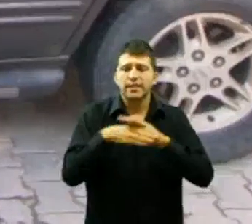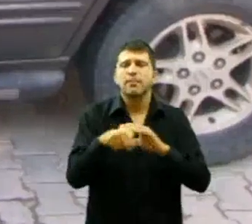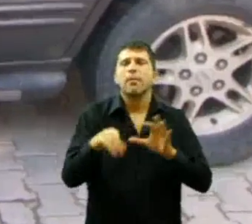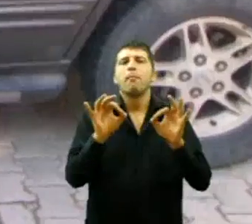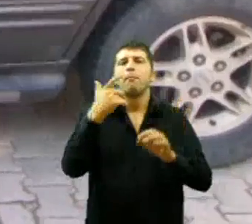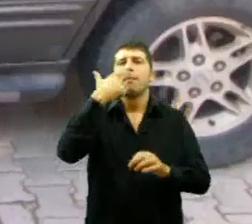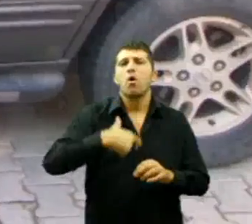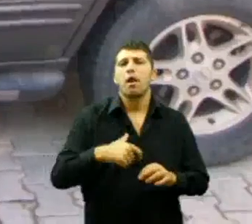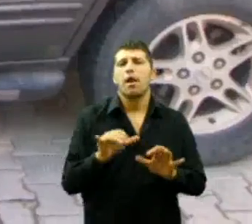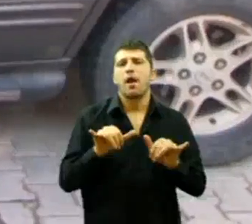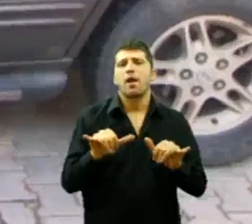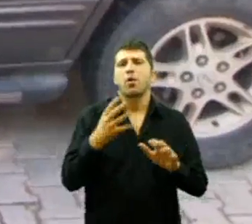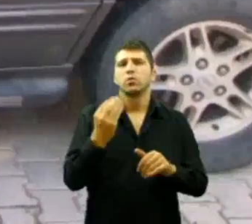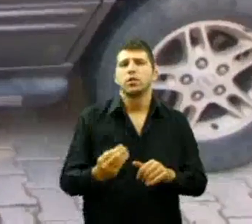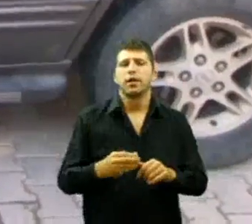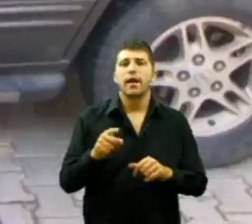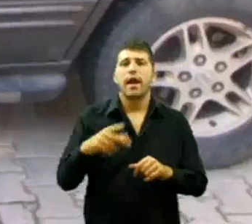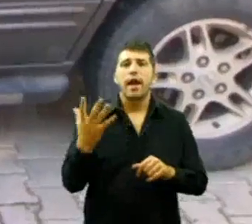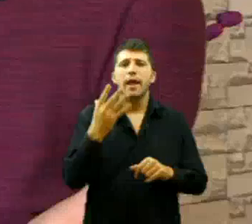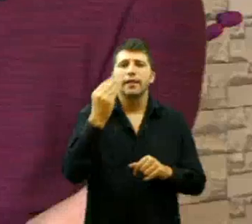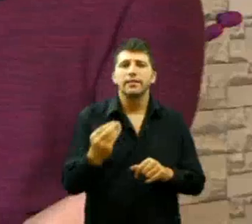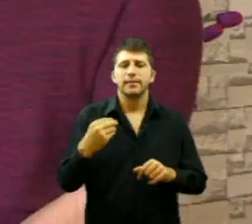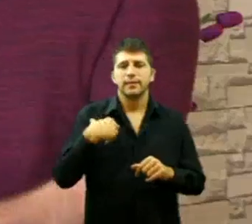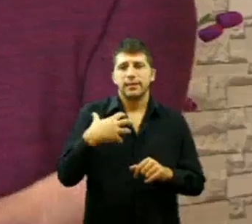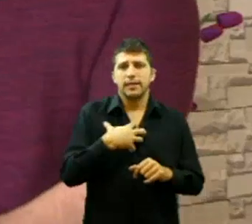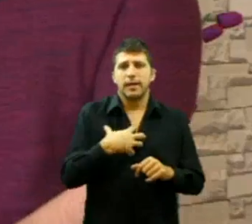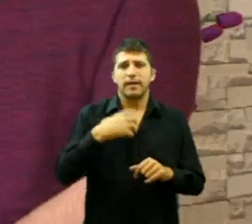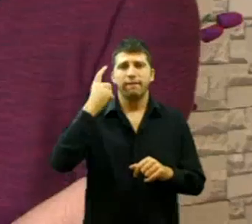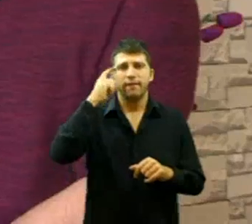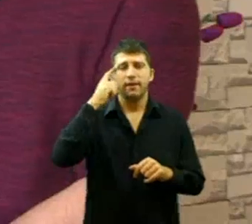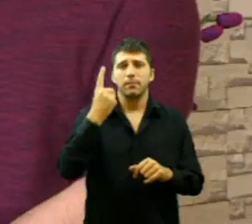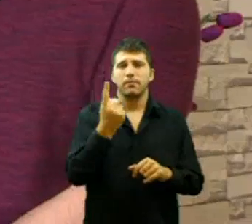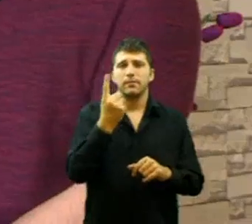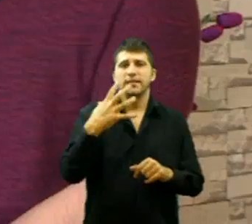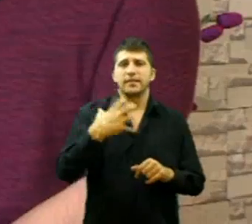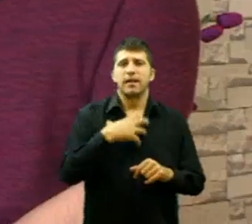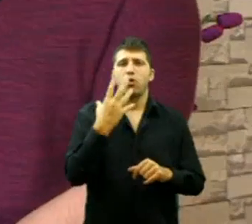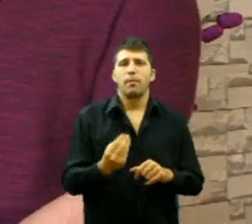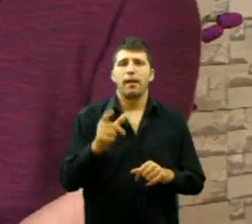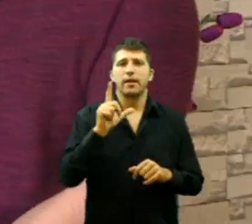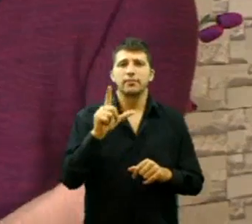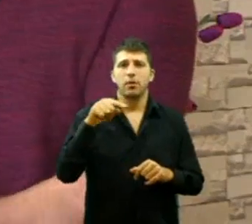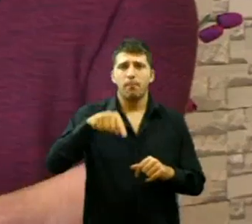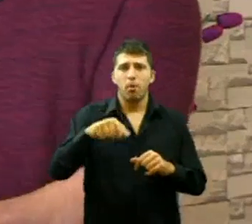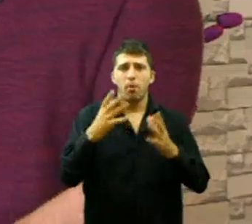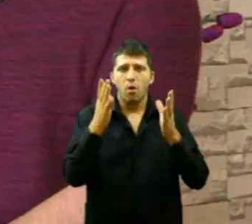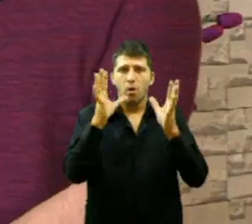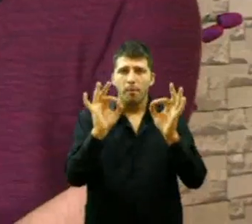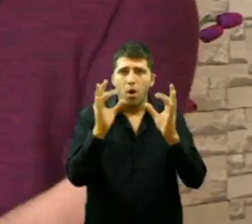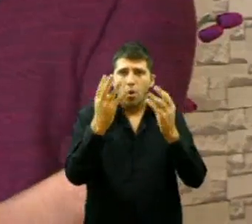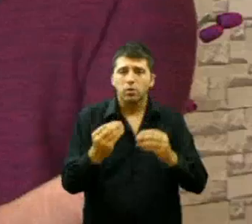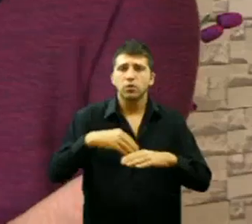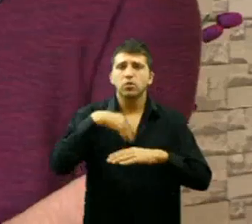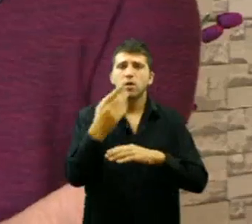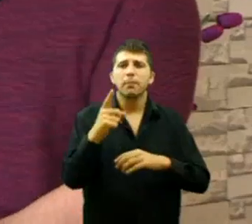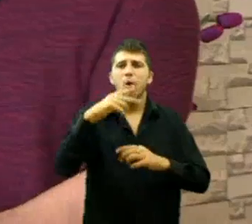Haliyle en iyisi bence bir fikir sahibi olmak. Yani böyle olduktan sonra bir olayın içerisinde,